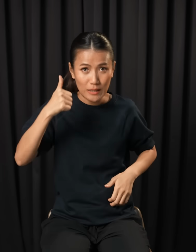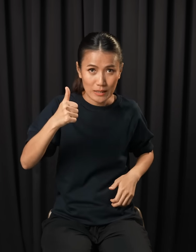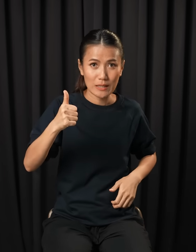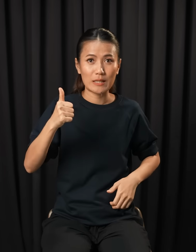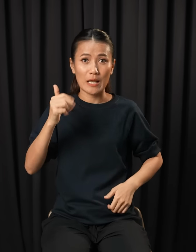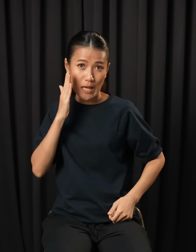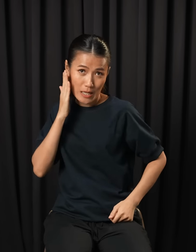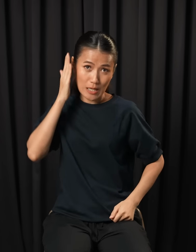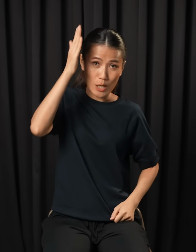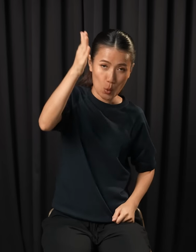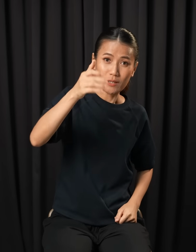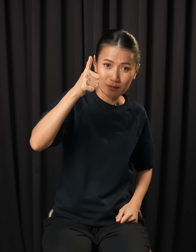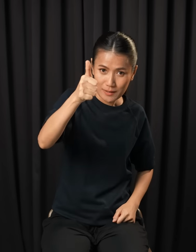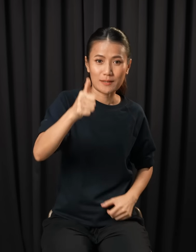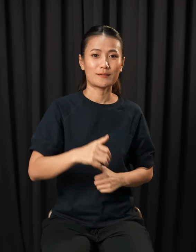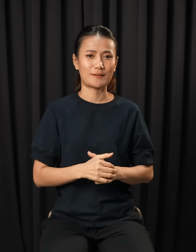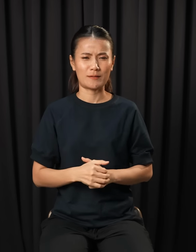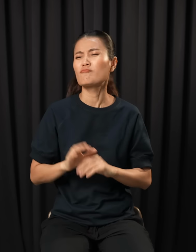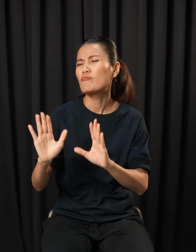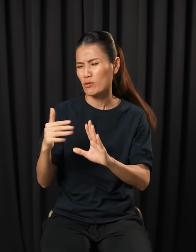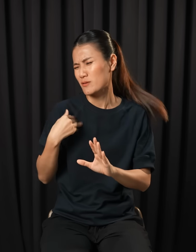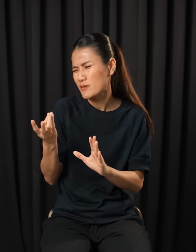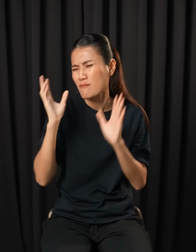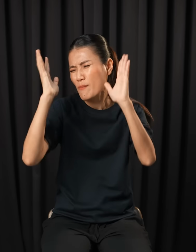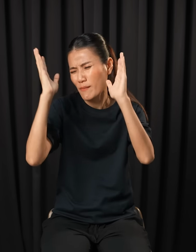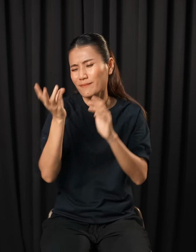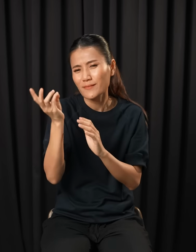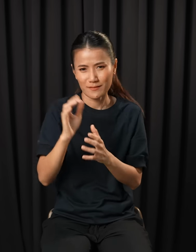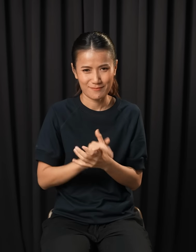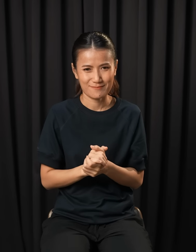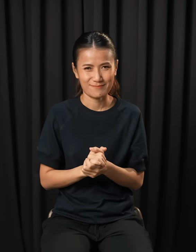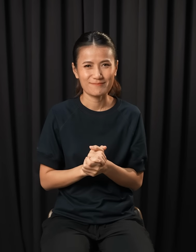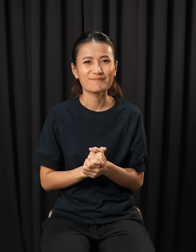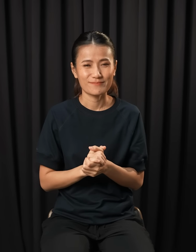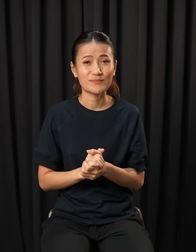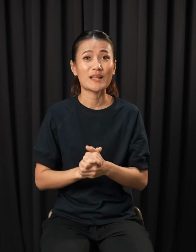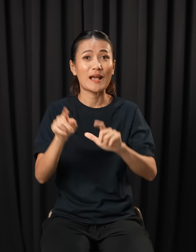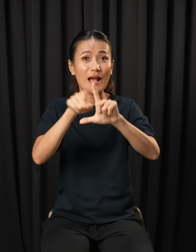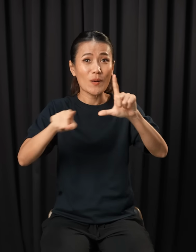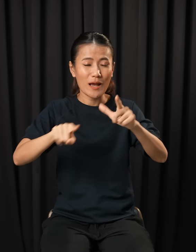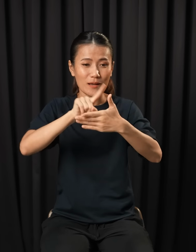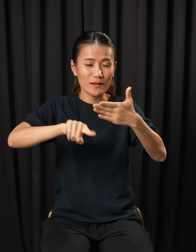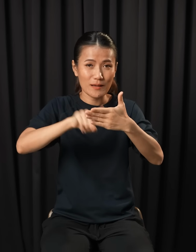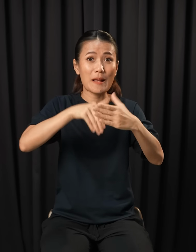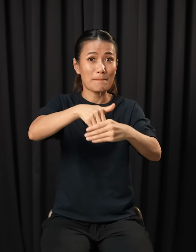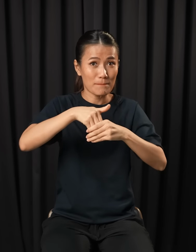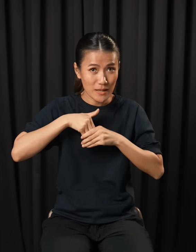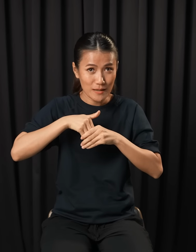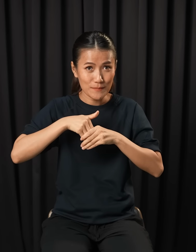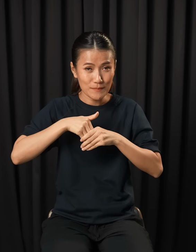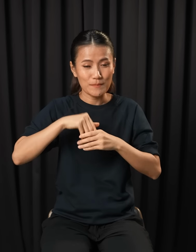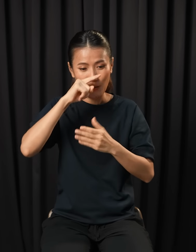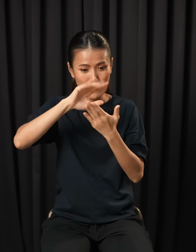ทยไม่เหมือนเดิม การเมืองดีปากก้องดีมีอนาคตขออนุญาตโฆษณาแป๊บเดียวมีโอกาสนานที่จะออกมาอาจารย์ก็ให้ผมสักหน่อยน